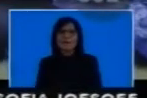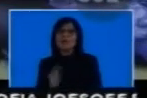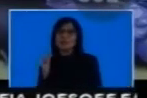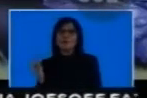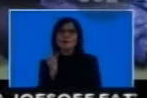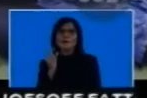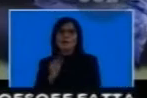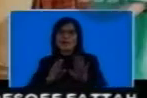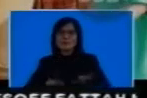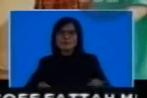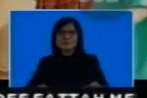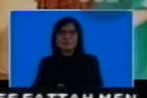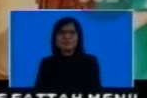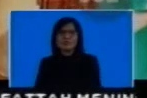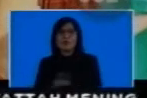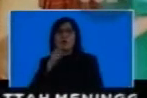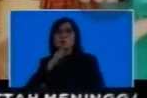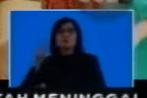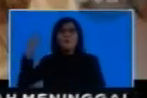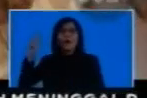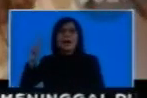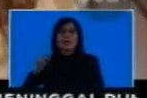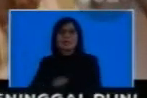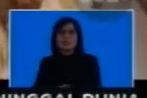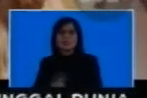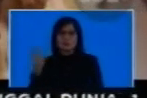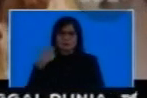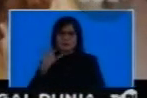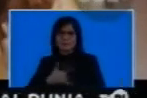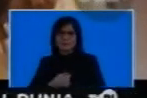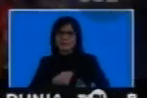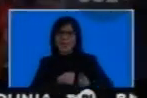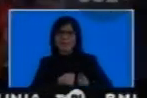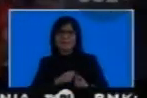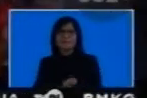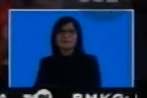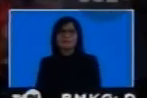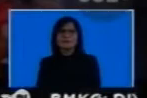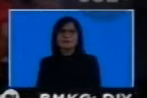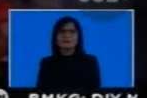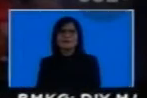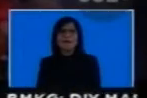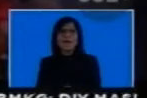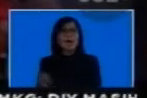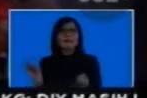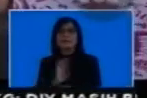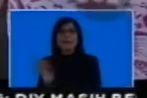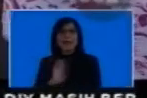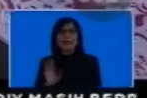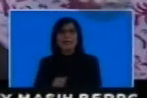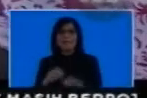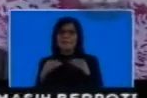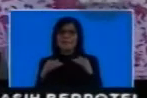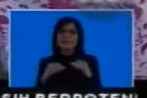mengutamakan anak didik kami. Sumpah itu kami patri dalam hati. Maka tak ada yang